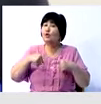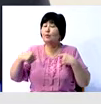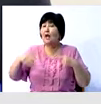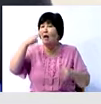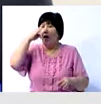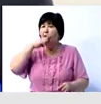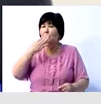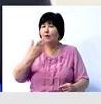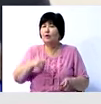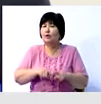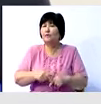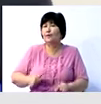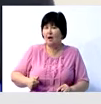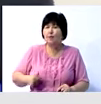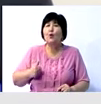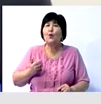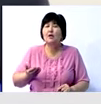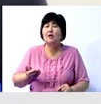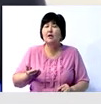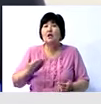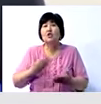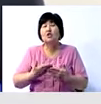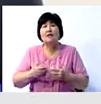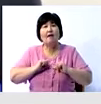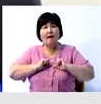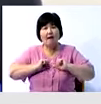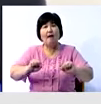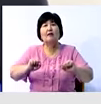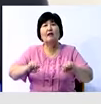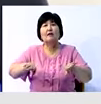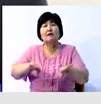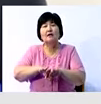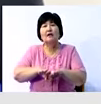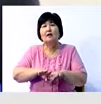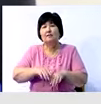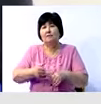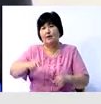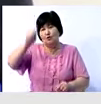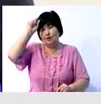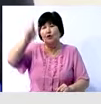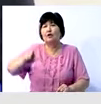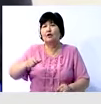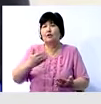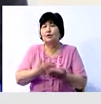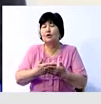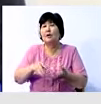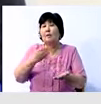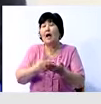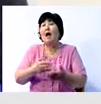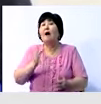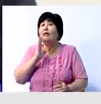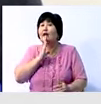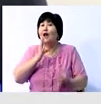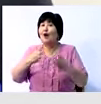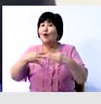бір абыройдың, ол бір жағы қайраттың, жігердің, ерліктің, өрліктің үлгісі болатын болса, ана ол отбасындағы,